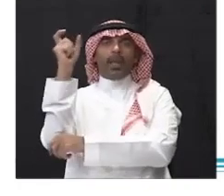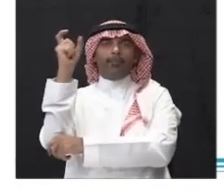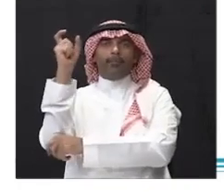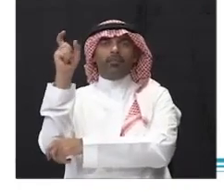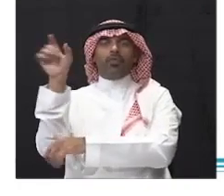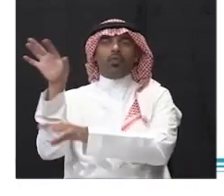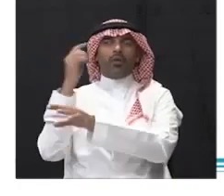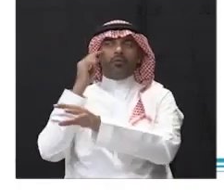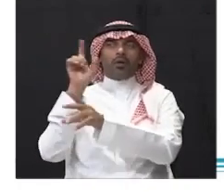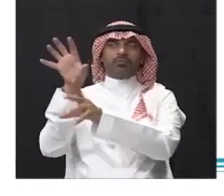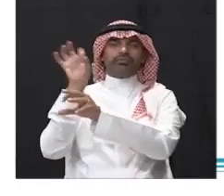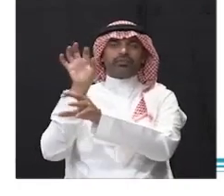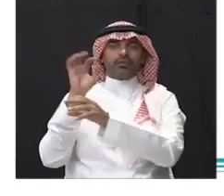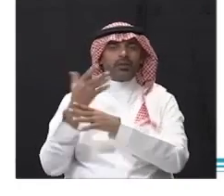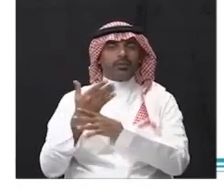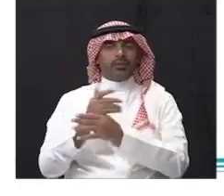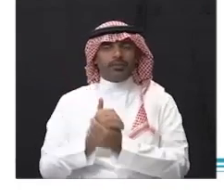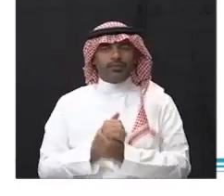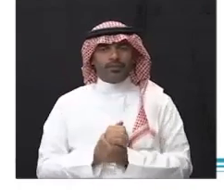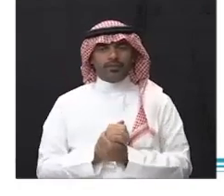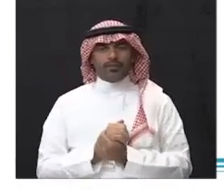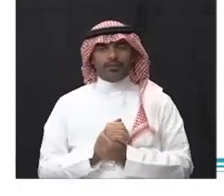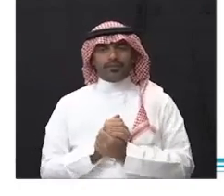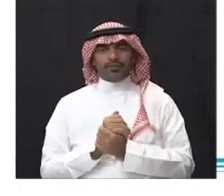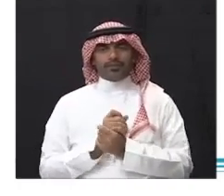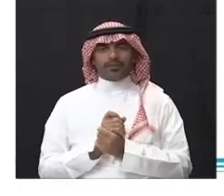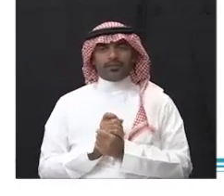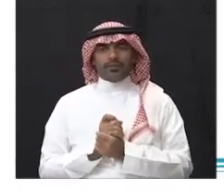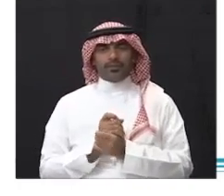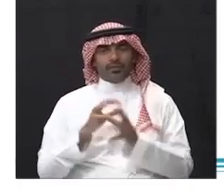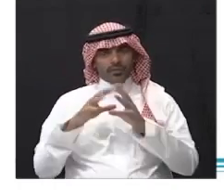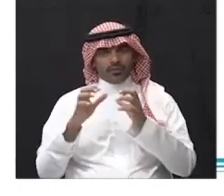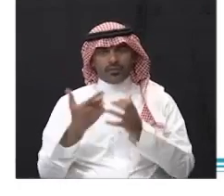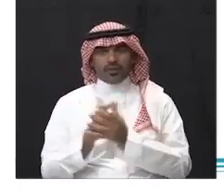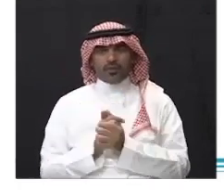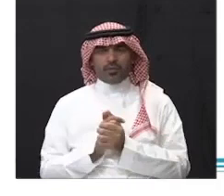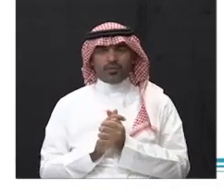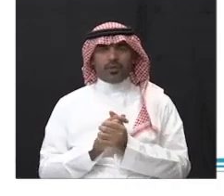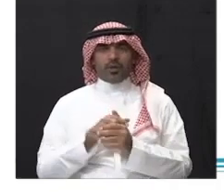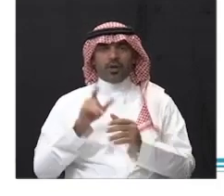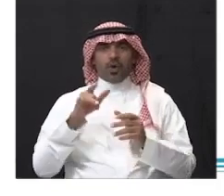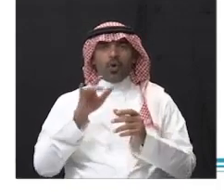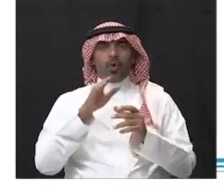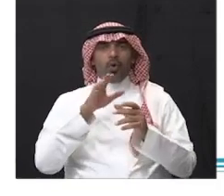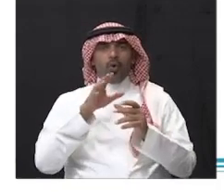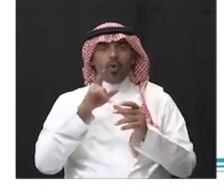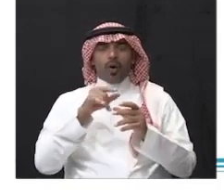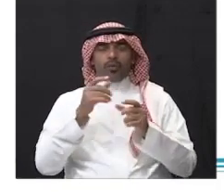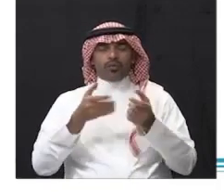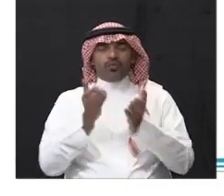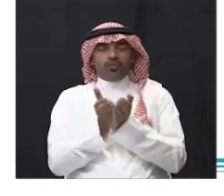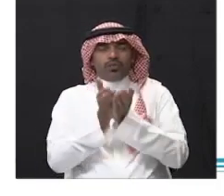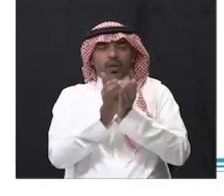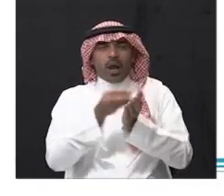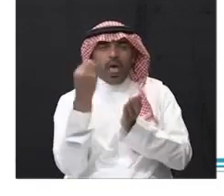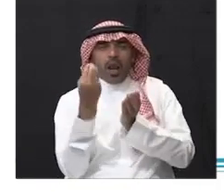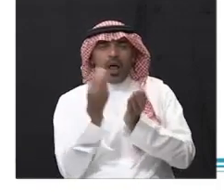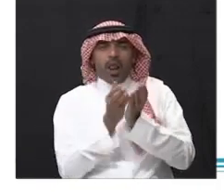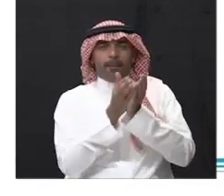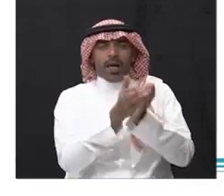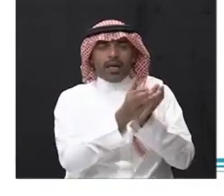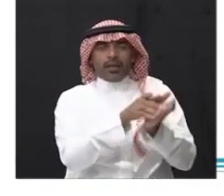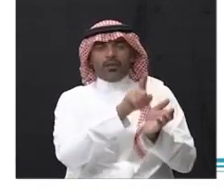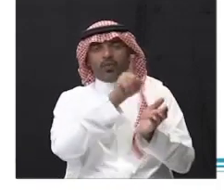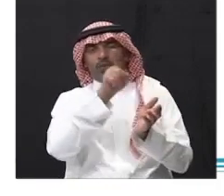إفريقيا مكتشفا طريق رأس الرجاء الصالح الذي يربط بين المحيط الأطلسي والمحيط الهندي،